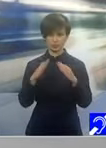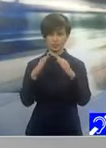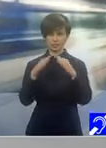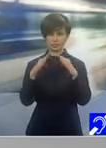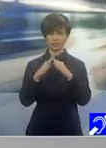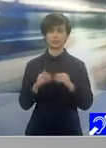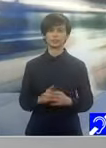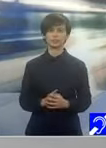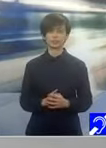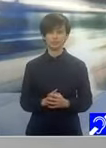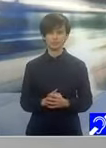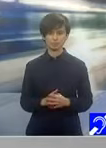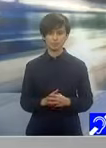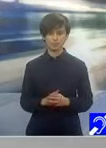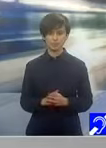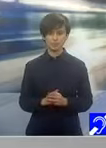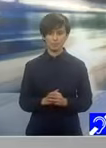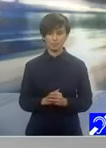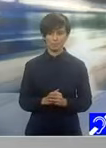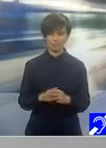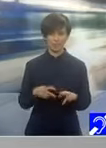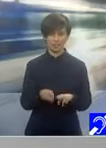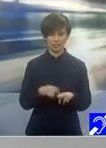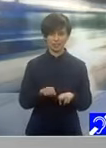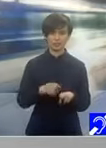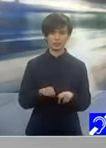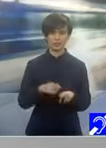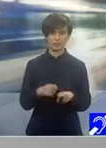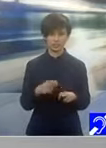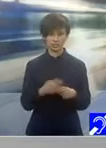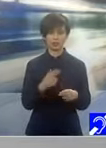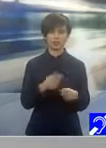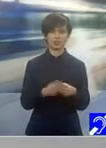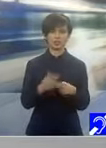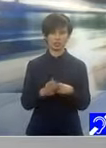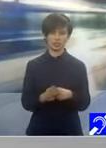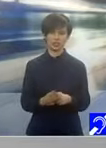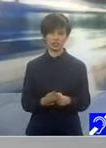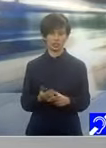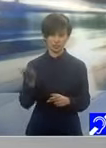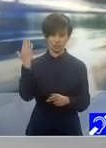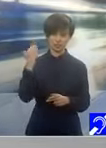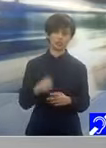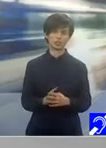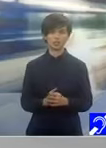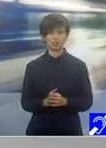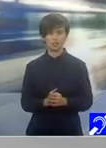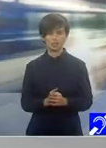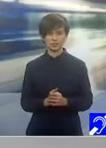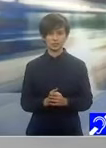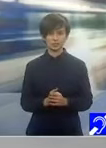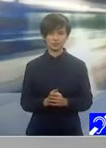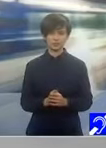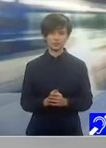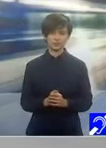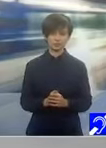astăzi. Sigur, reabilitarea se face cu materiale tradiționale, noi trebuie să o refacem așa cum... Restaurare, practic.